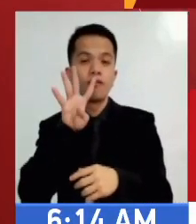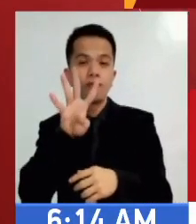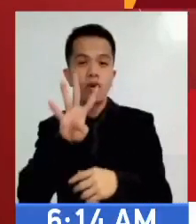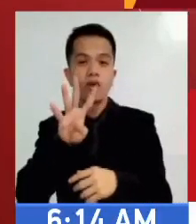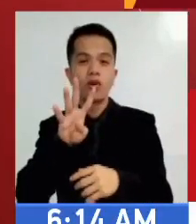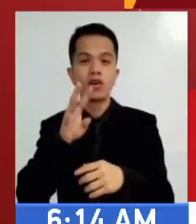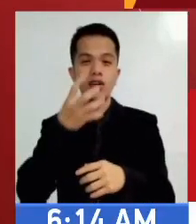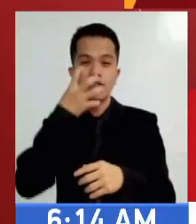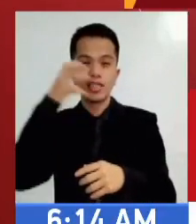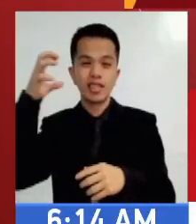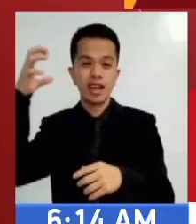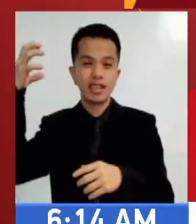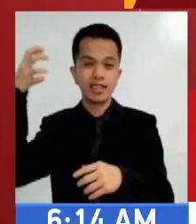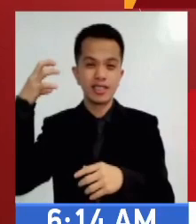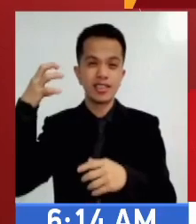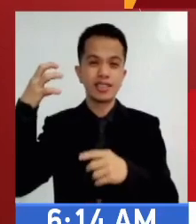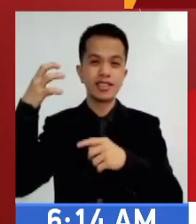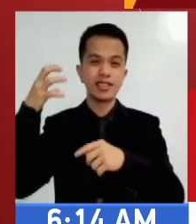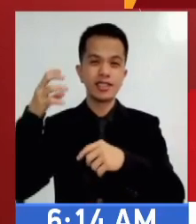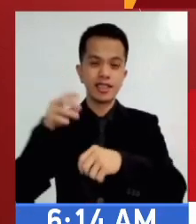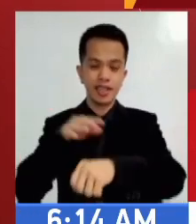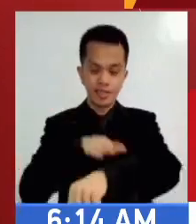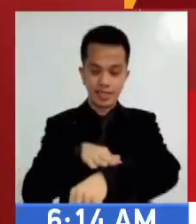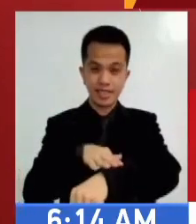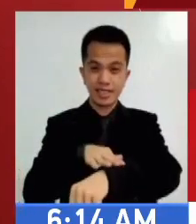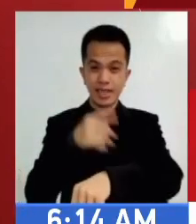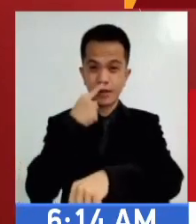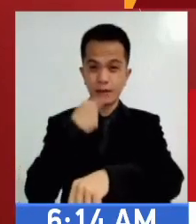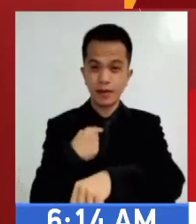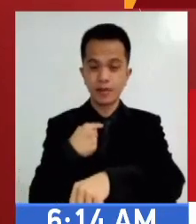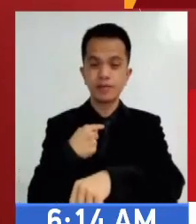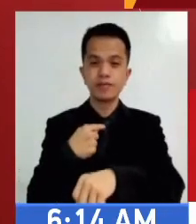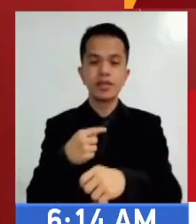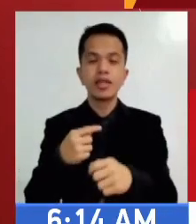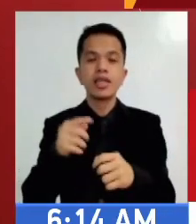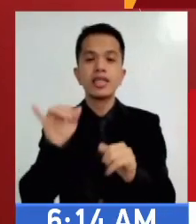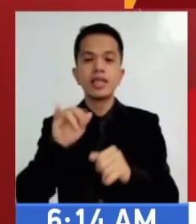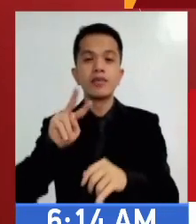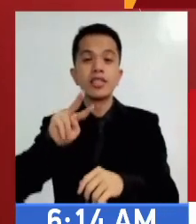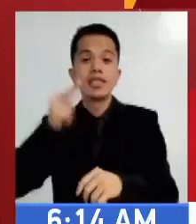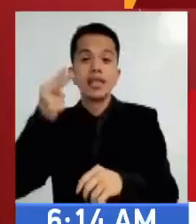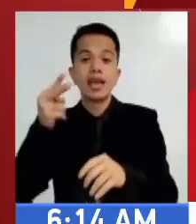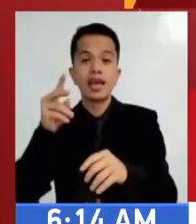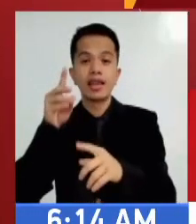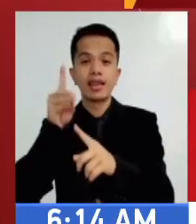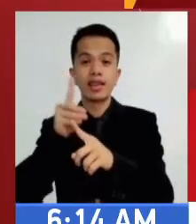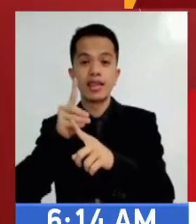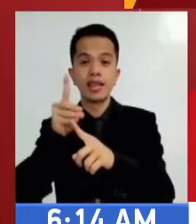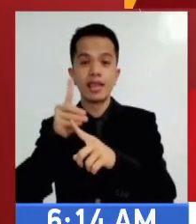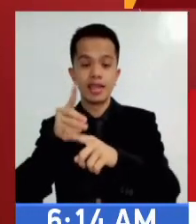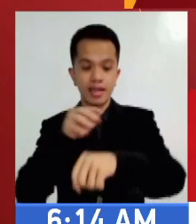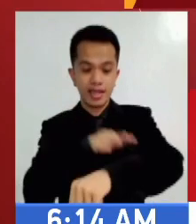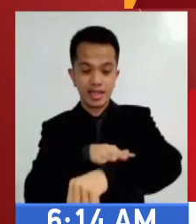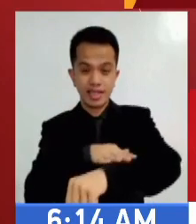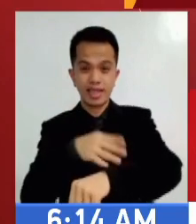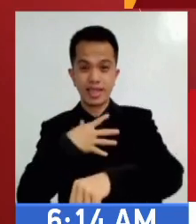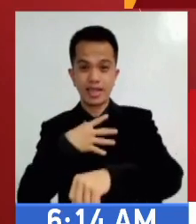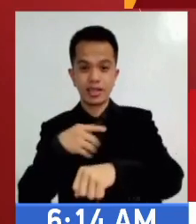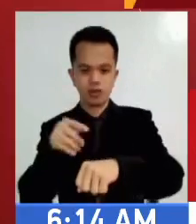no? Lalo na yung sunburn na tinatawag na second degree, which is yung may nagbe-blister na, then